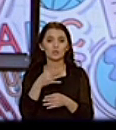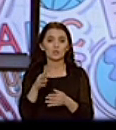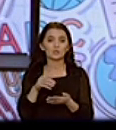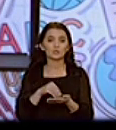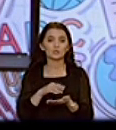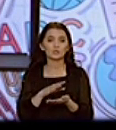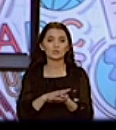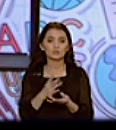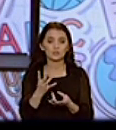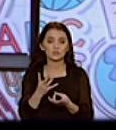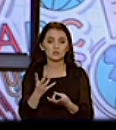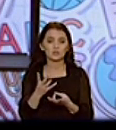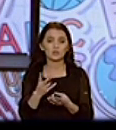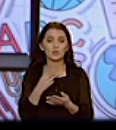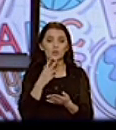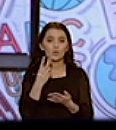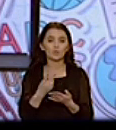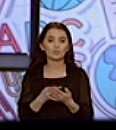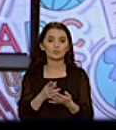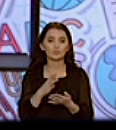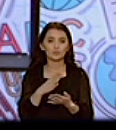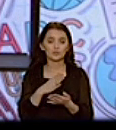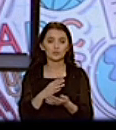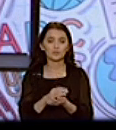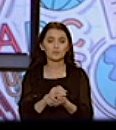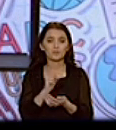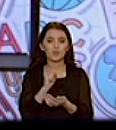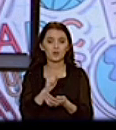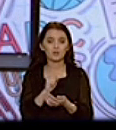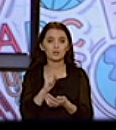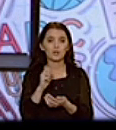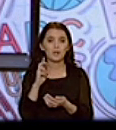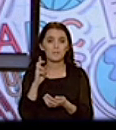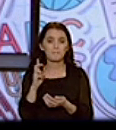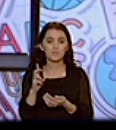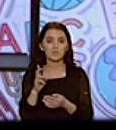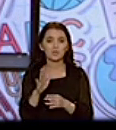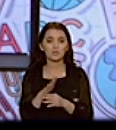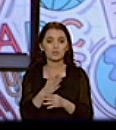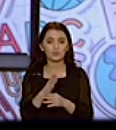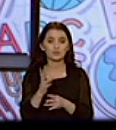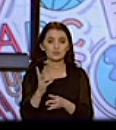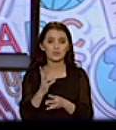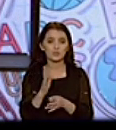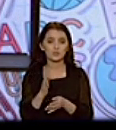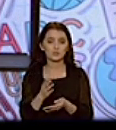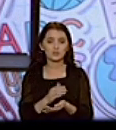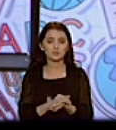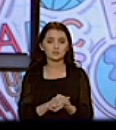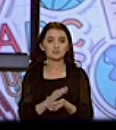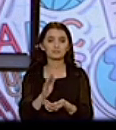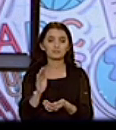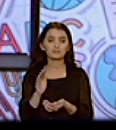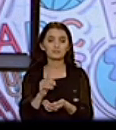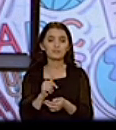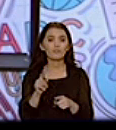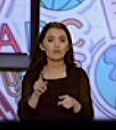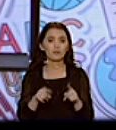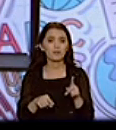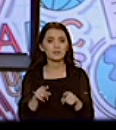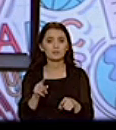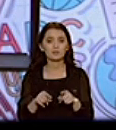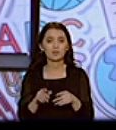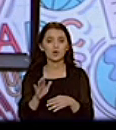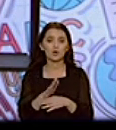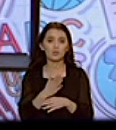kerak. Bundan ko'rinib turibdiki, A ni B ga bo'lishimiz kerak va ba'zi